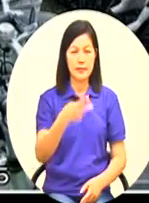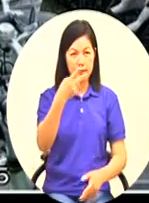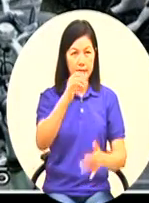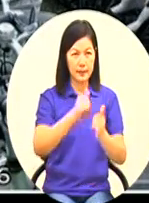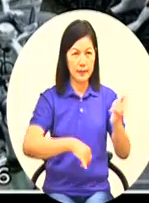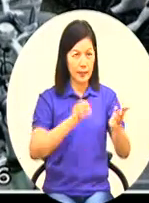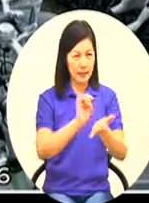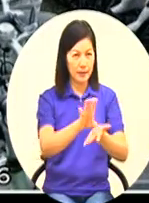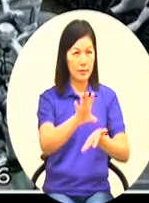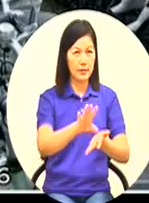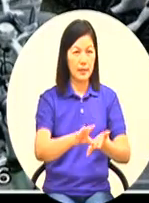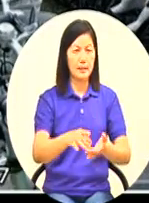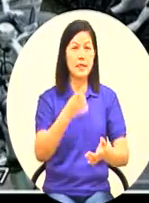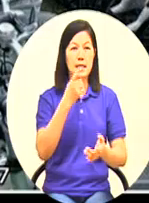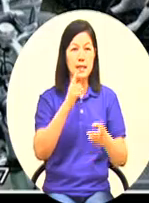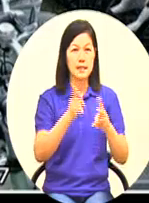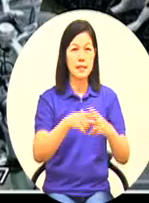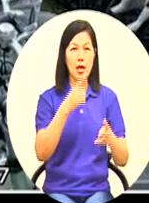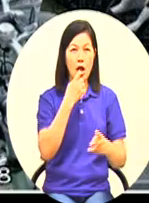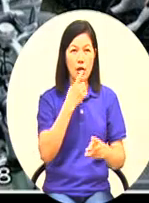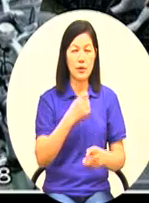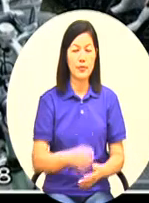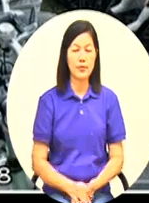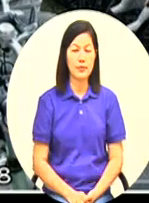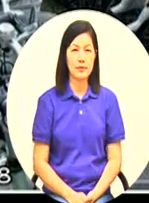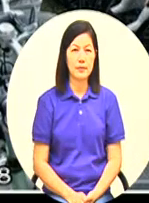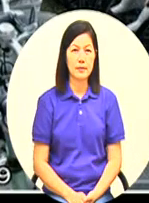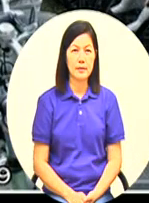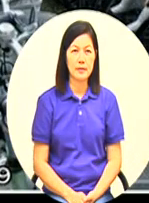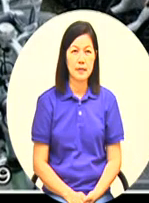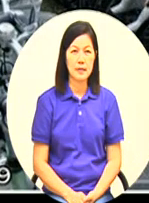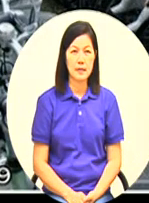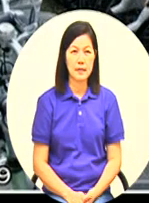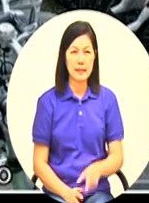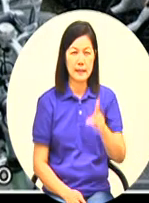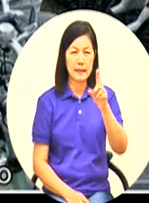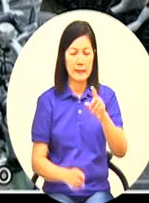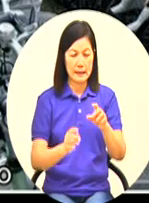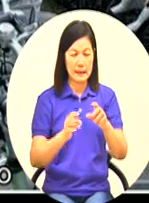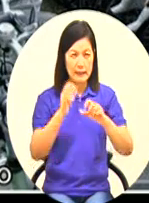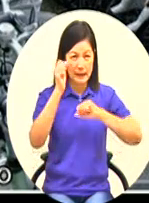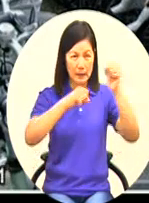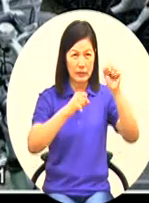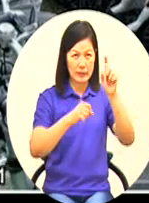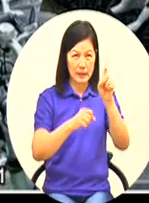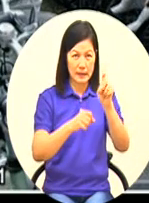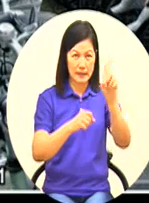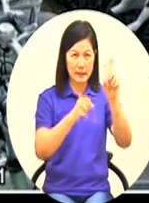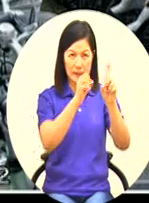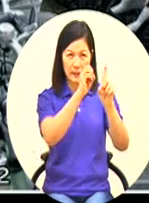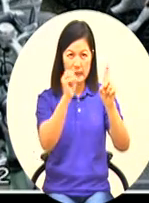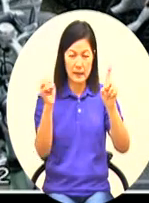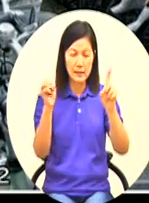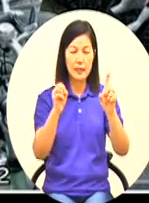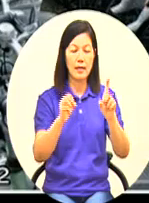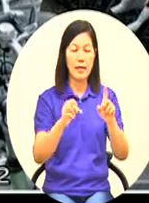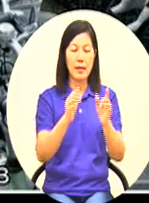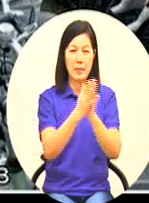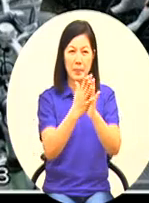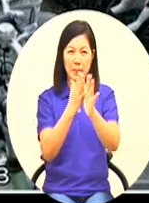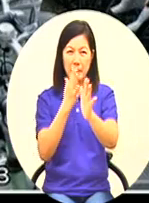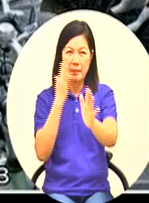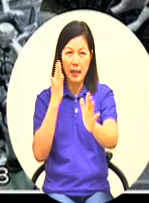民众舞台从晚上哦11点就排队到早上9点，不到一分钟哦，全不